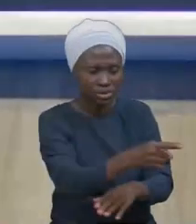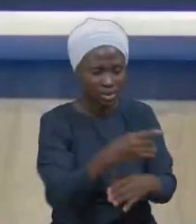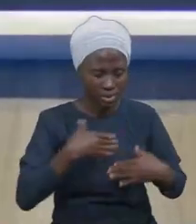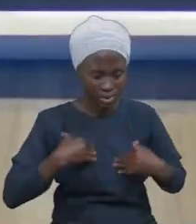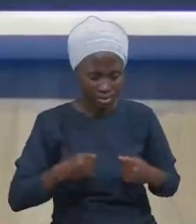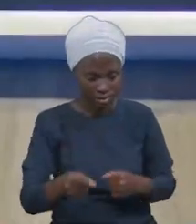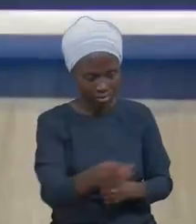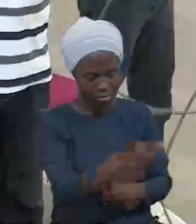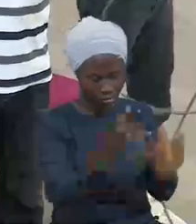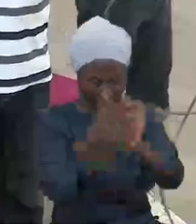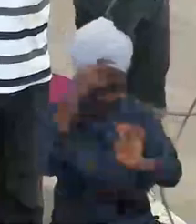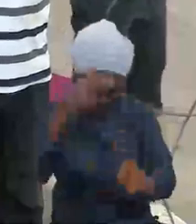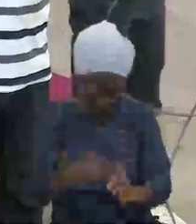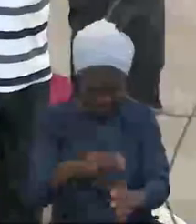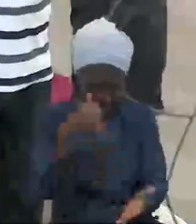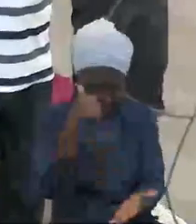nom de Jésus.